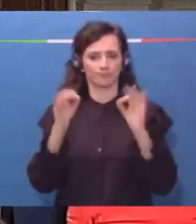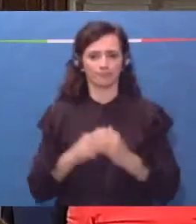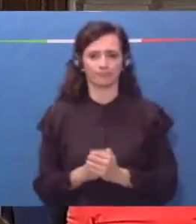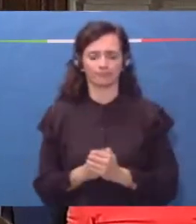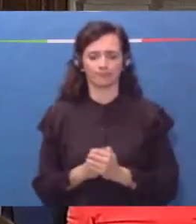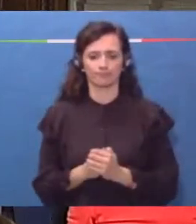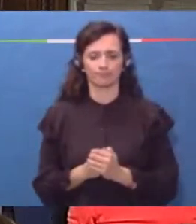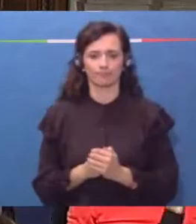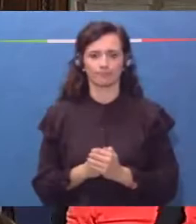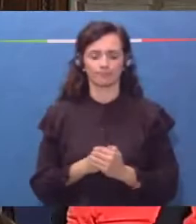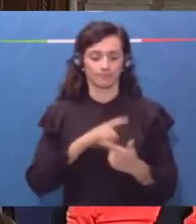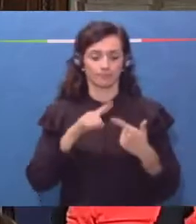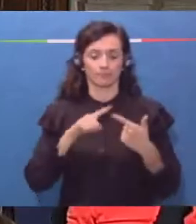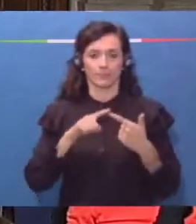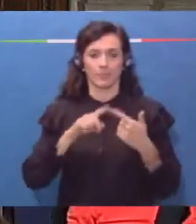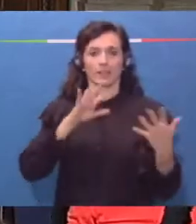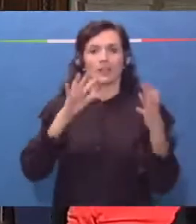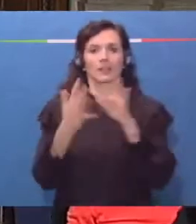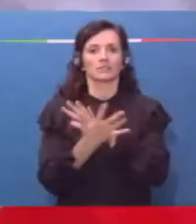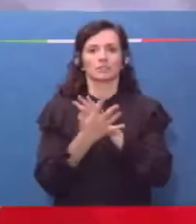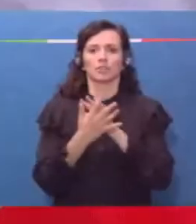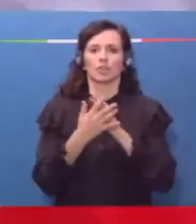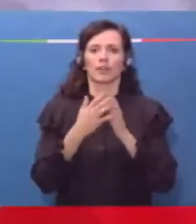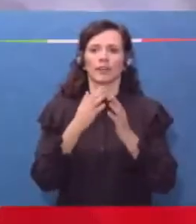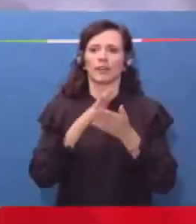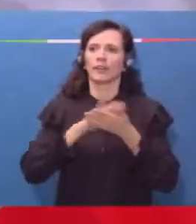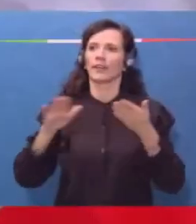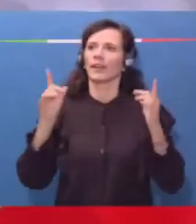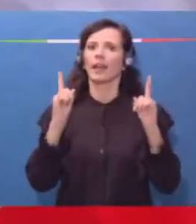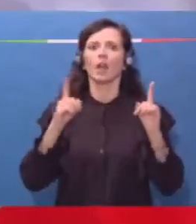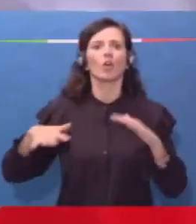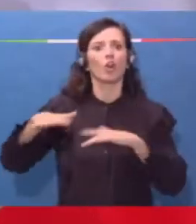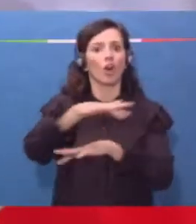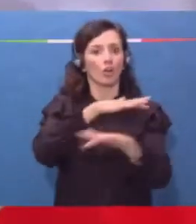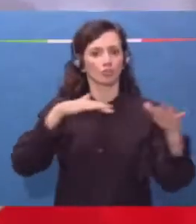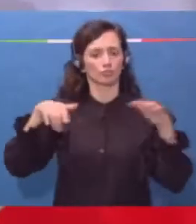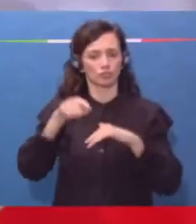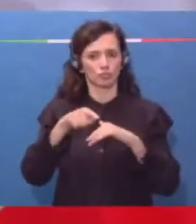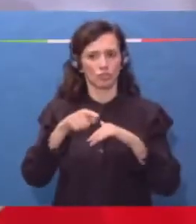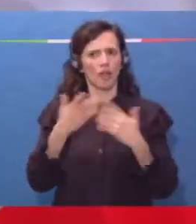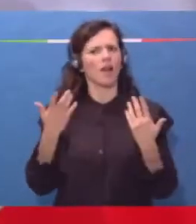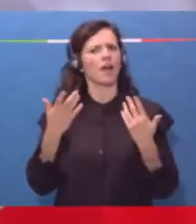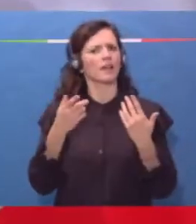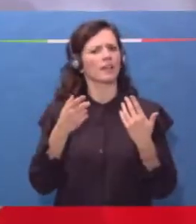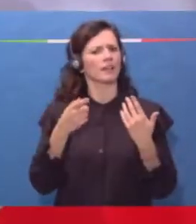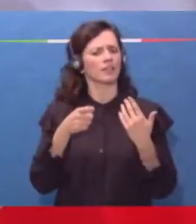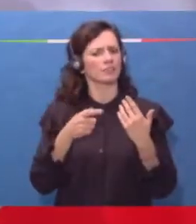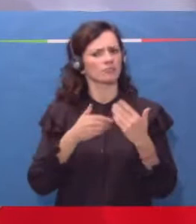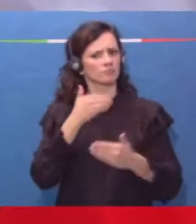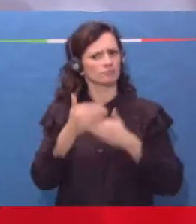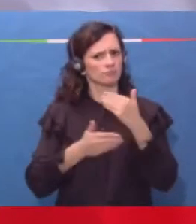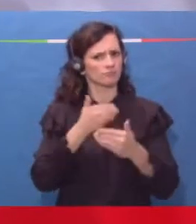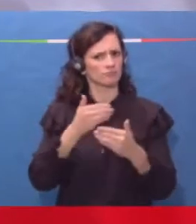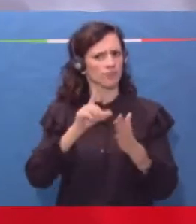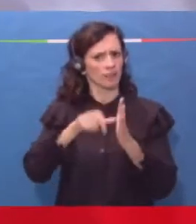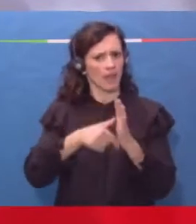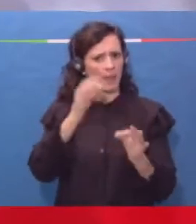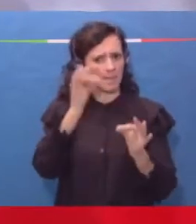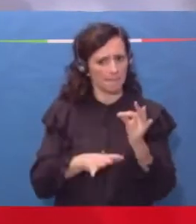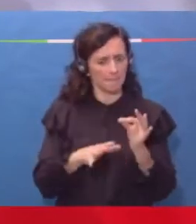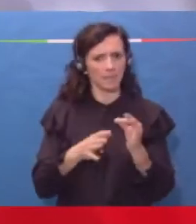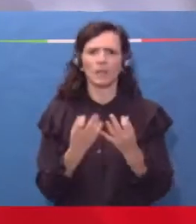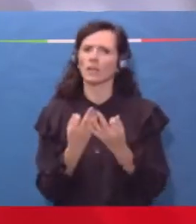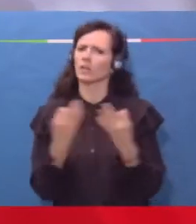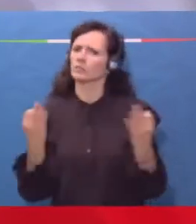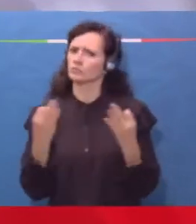la transizione ecologica fatta con giudizio e con rapidità.